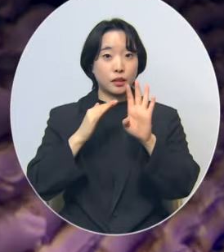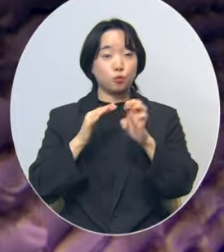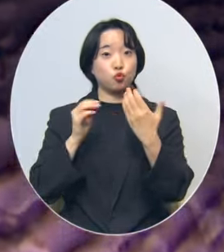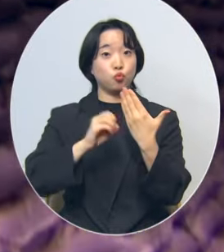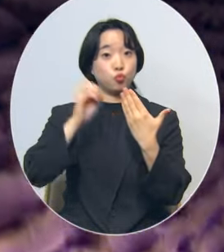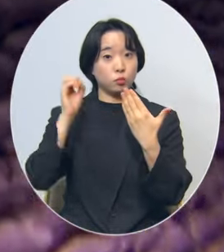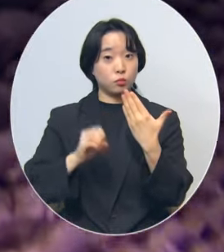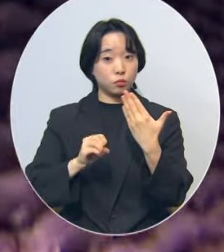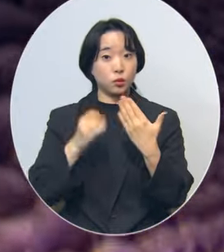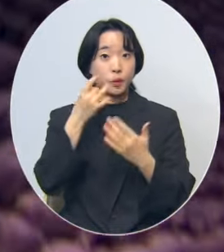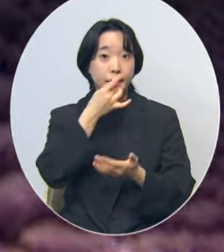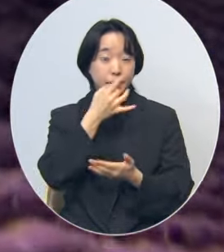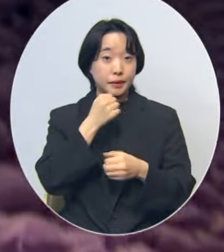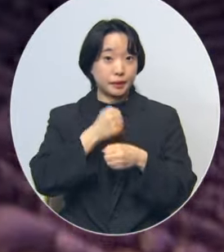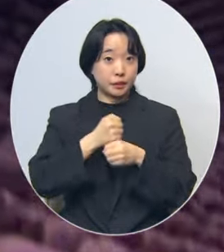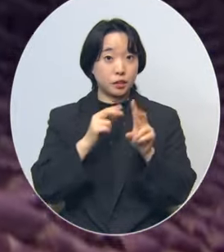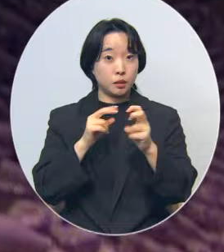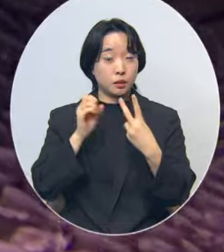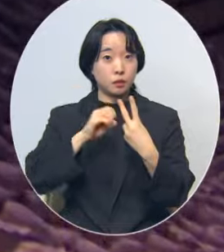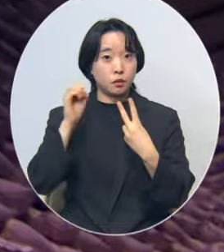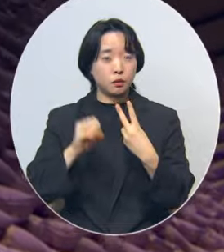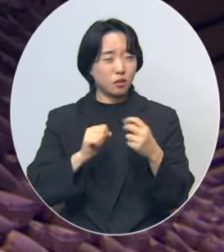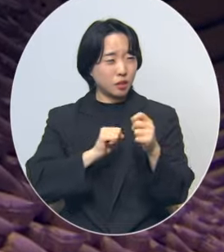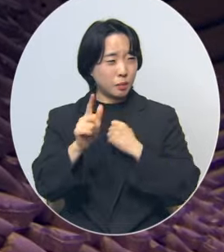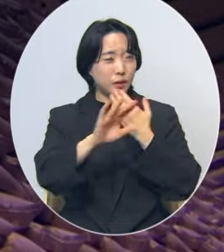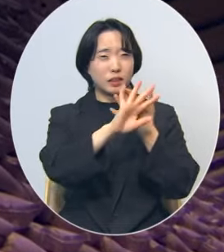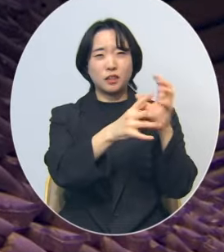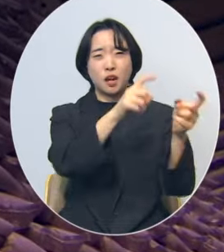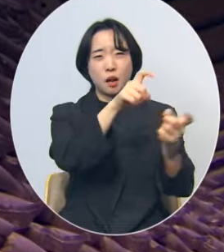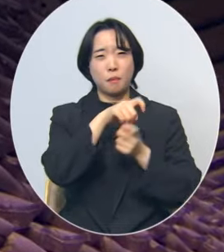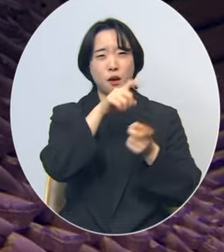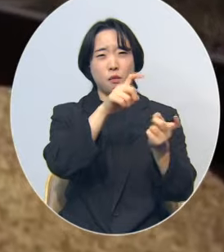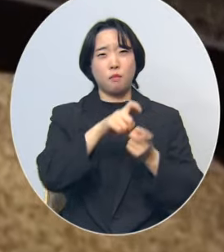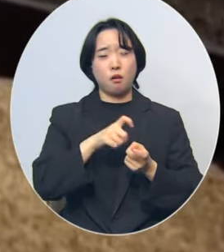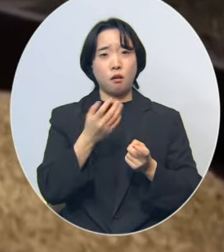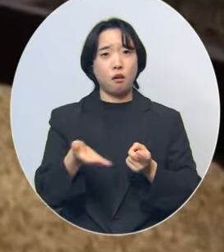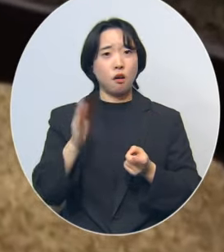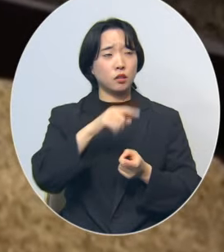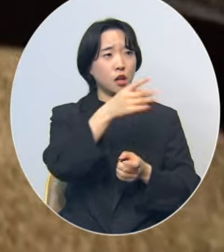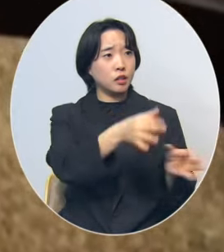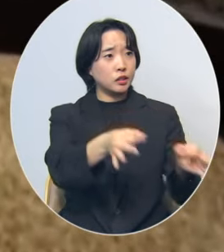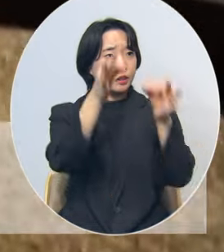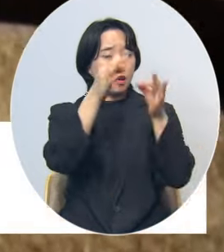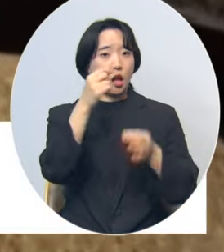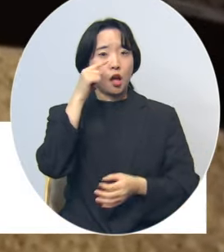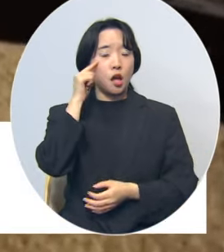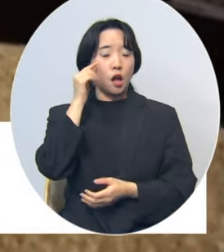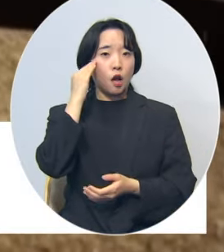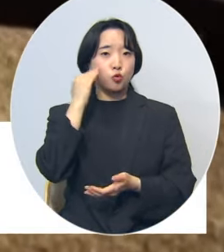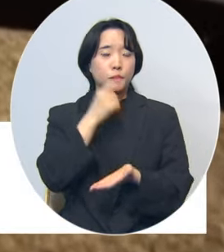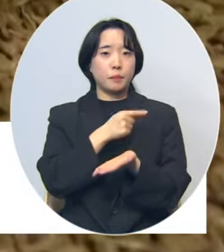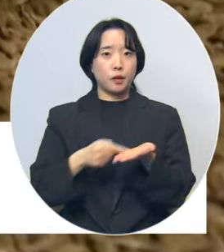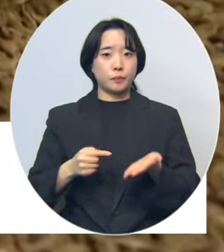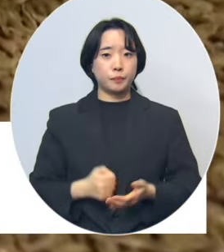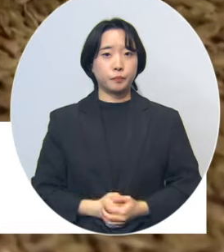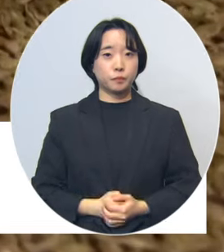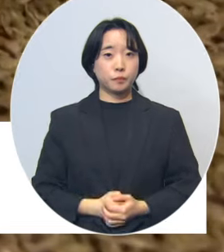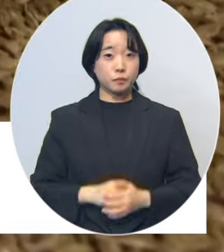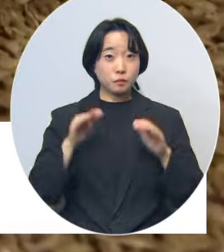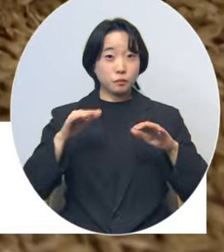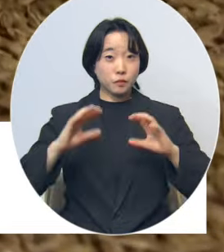22.3% 수입 의존도가 크다 보니 식탁 물가도 위협받습니다 세계 식량 부족이 일어나